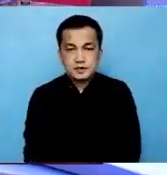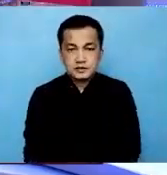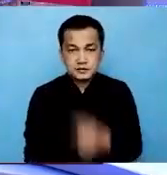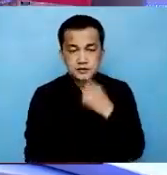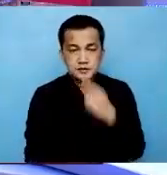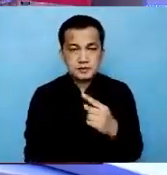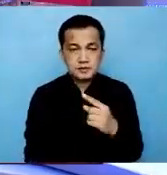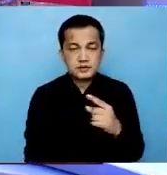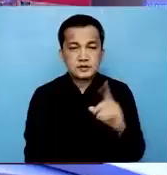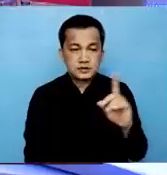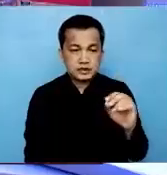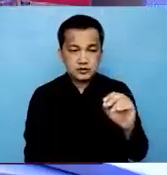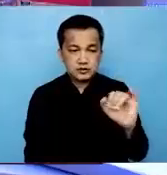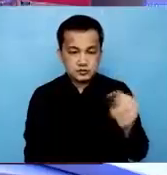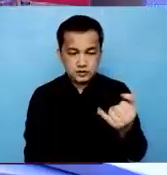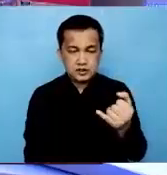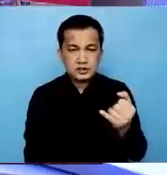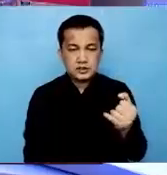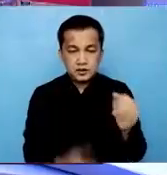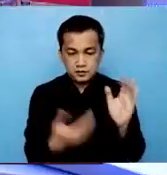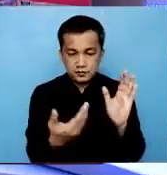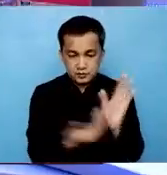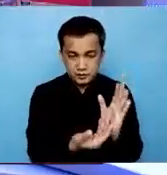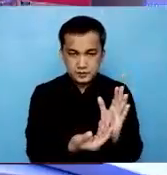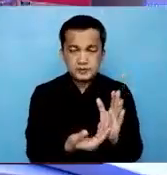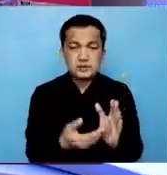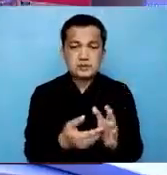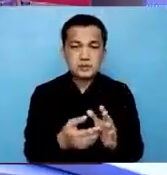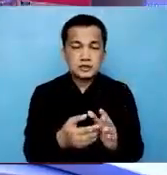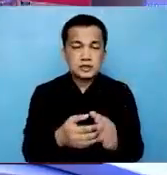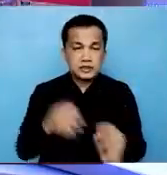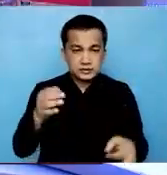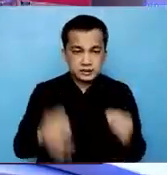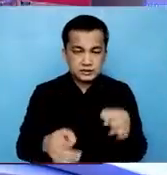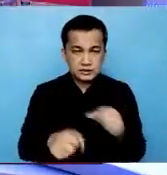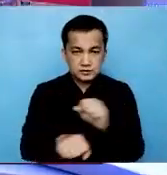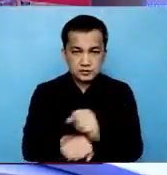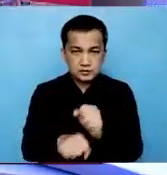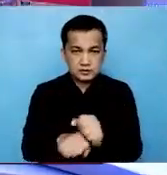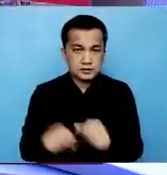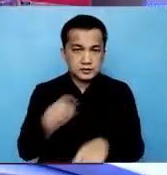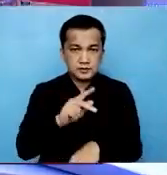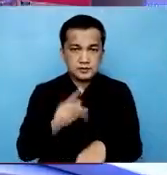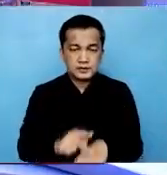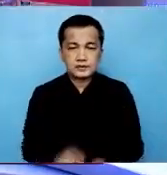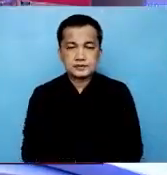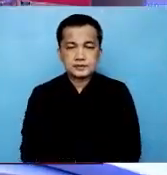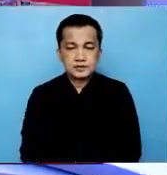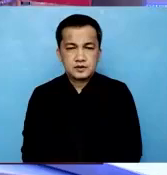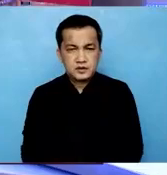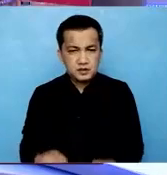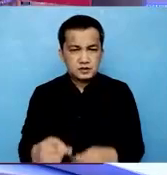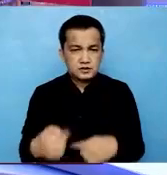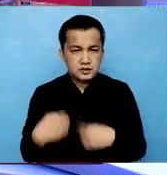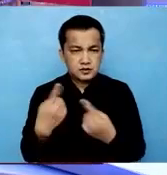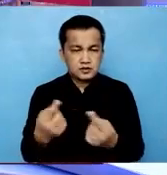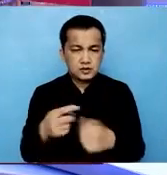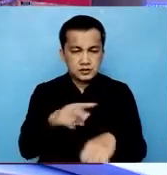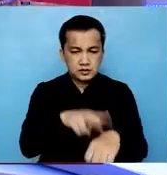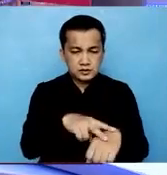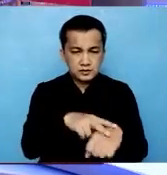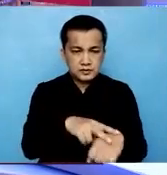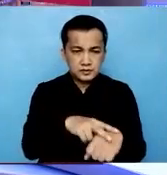of Justice, patunay yan na gumagana ang hustisya sa bansa. Kasalukuyan pang nakabinbin ang petisyon